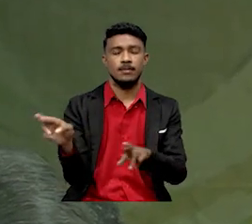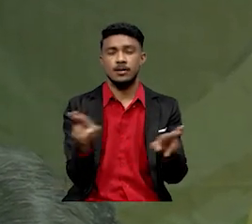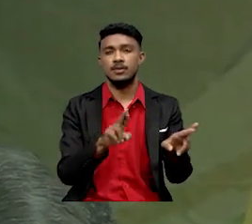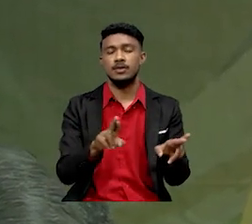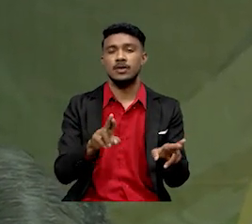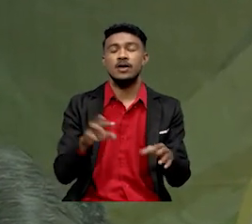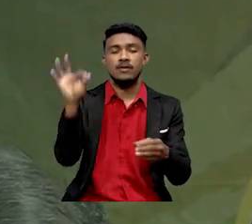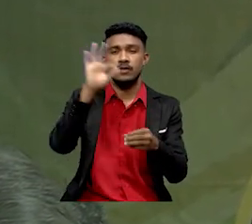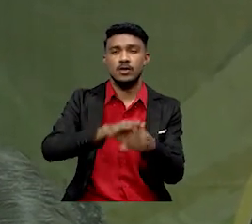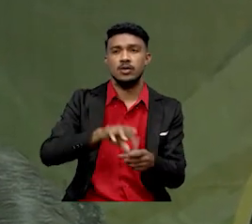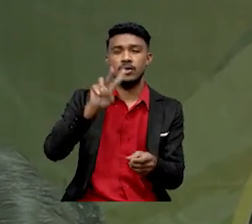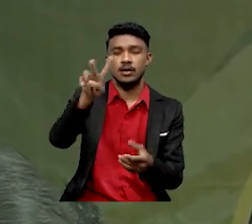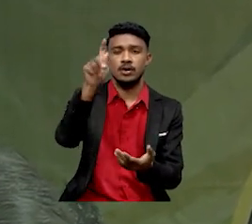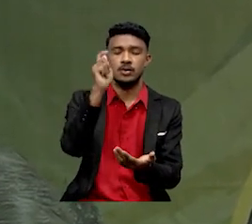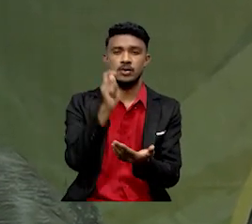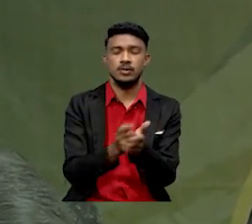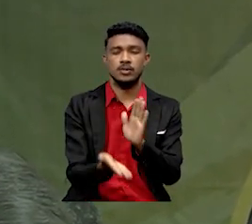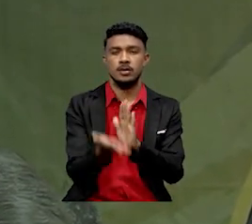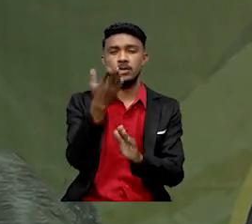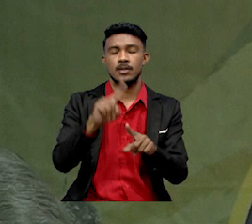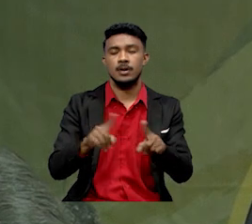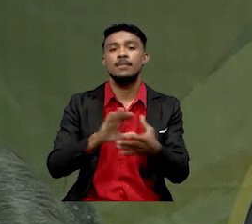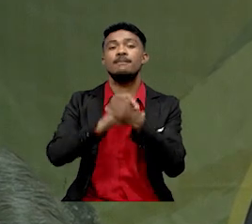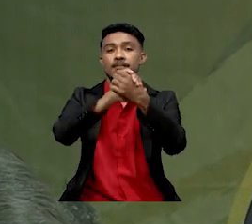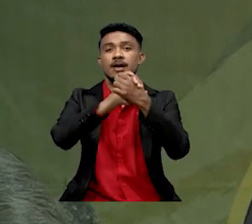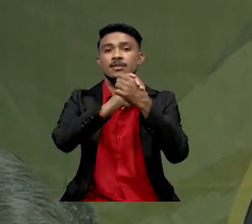Rihun ruan nulu resi. Prabeng suai mi hoti.